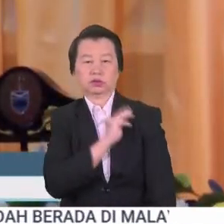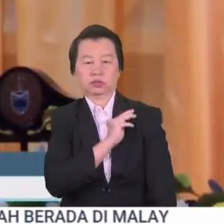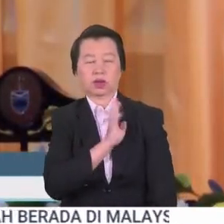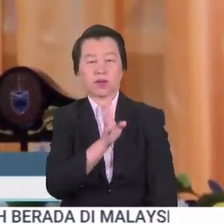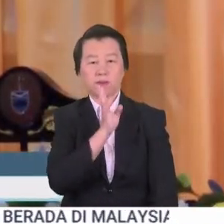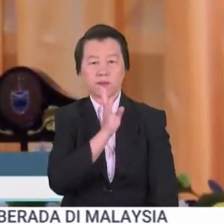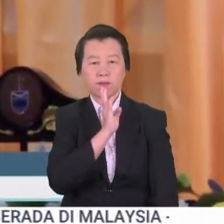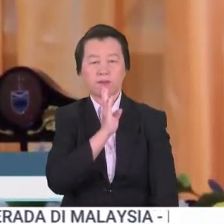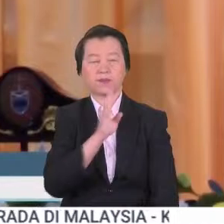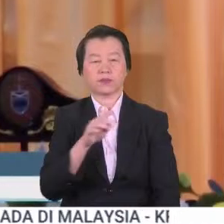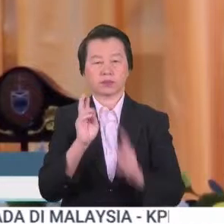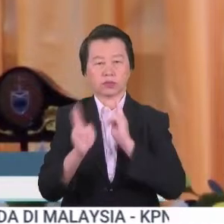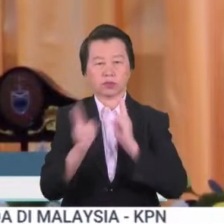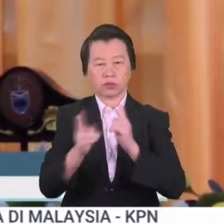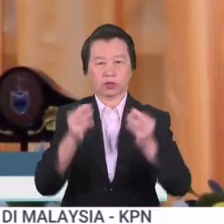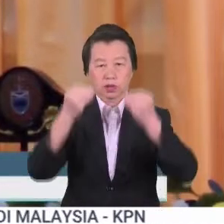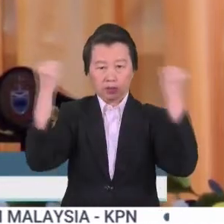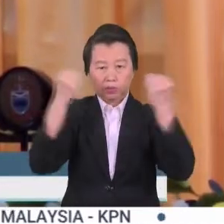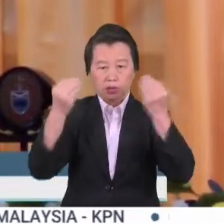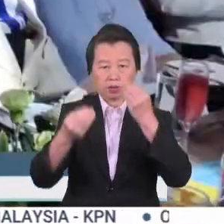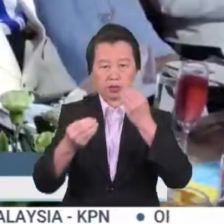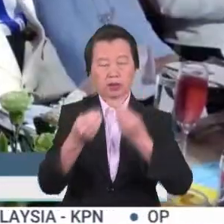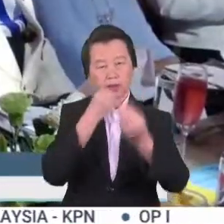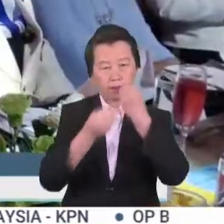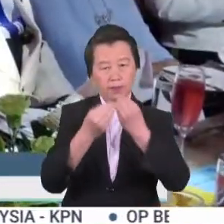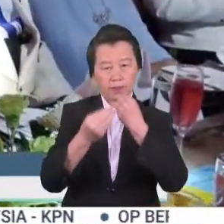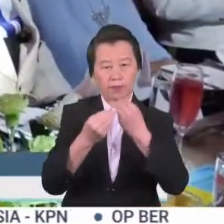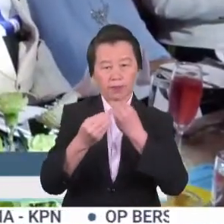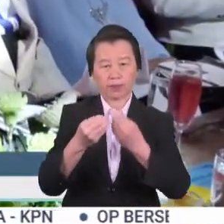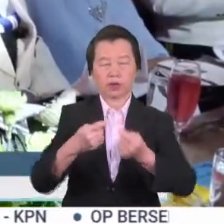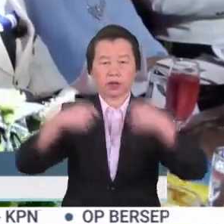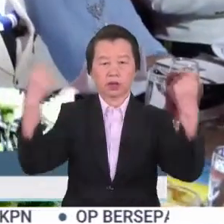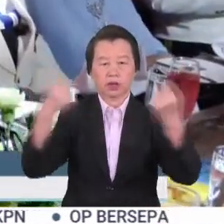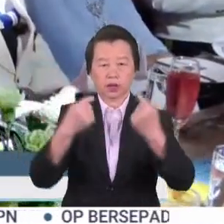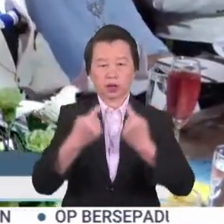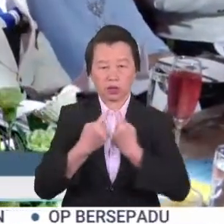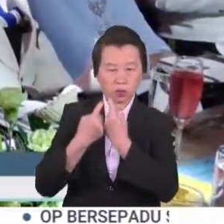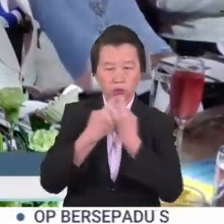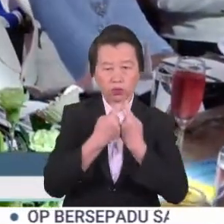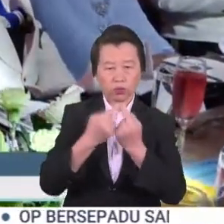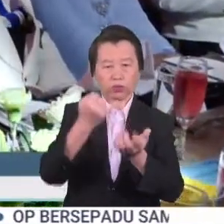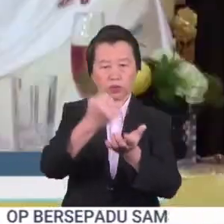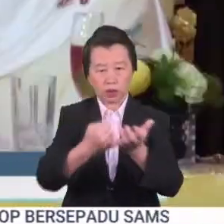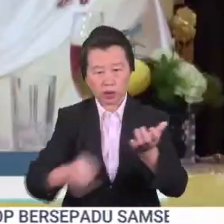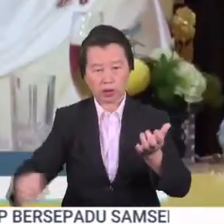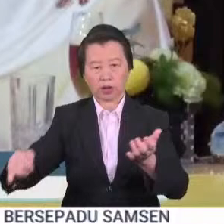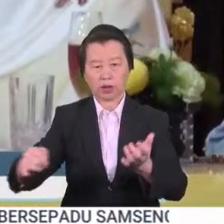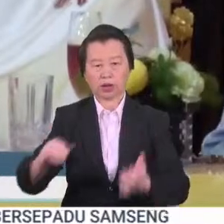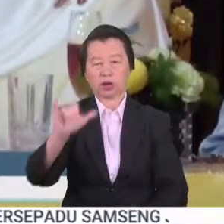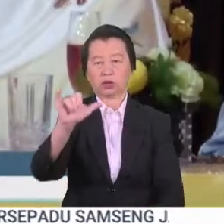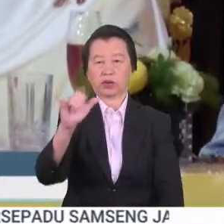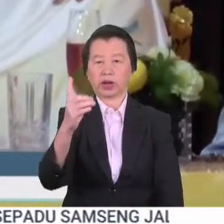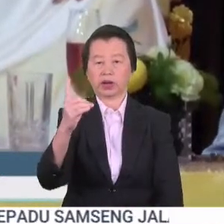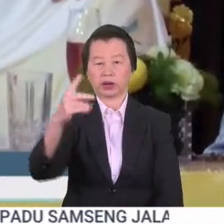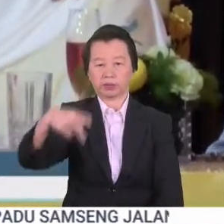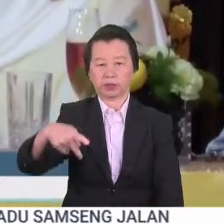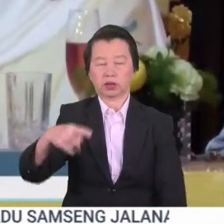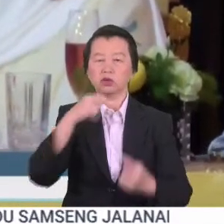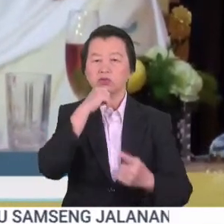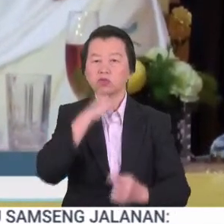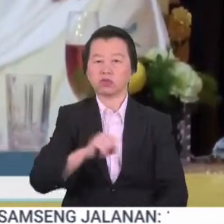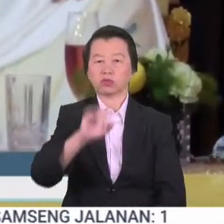menyatakan demikian ketika berucap pada Majlis jamuah Negeri Sempena sambutan ulang tahun kelahiran Rasmi yang di-pertuan Negeri